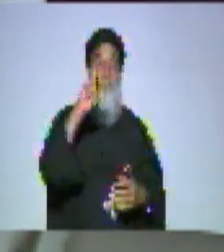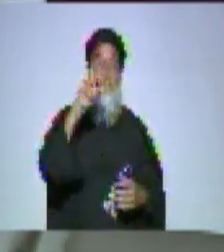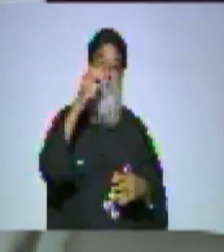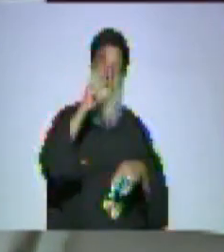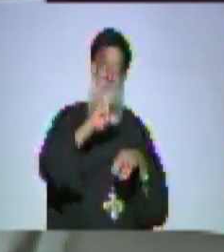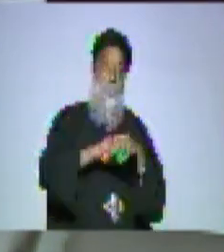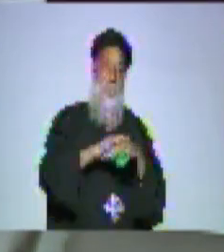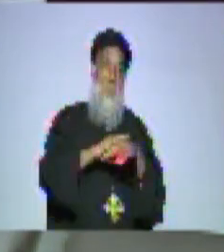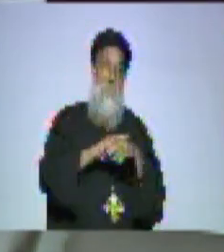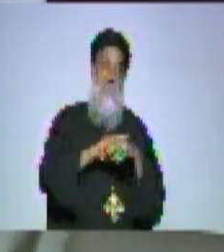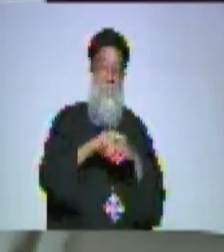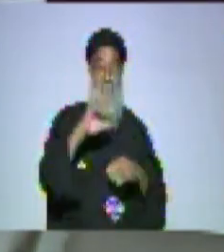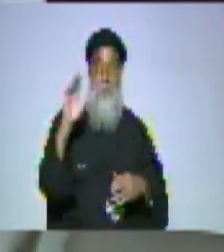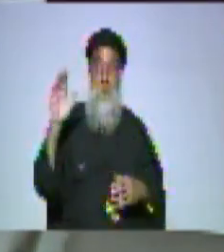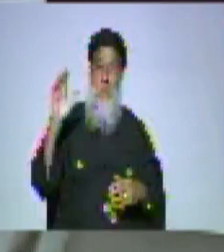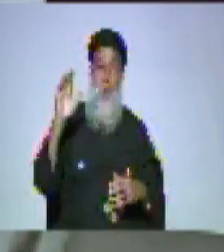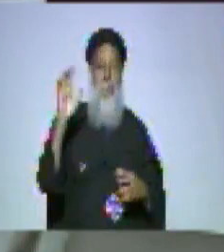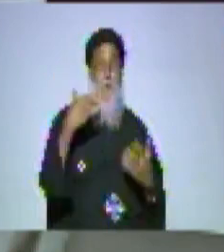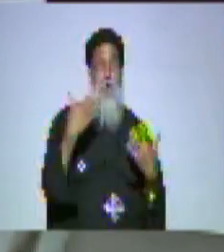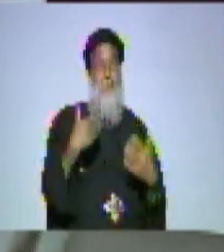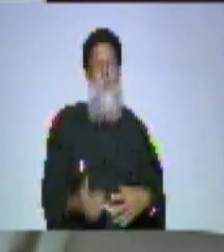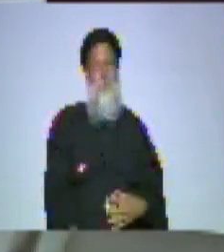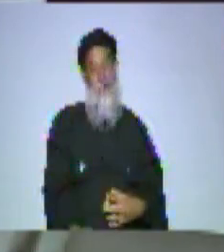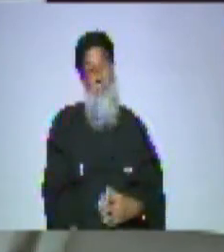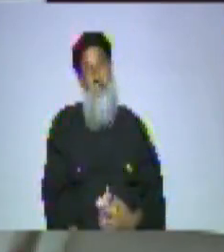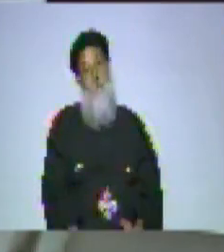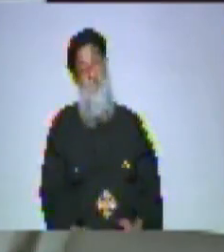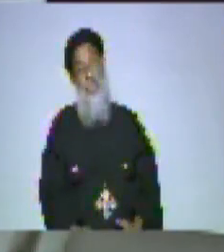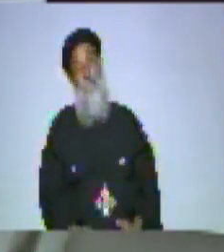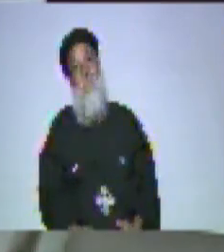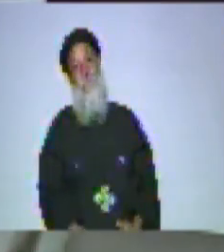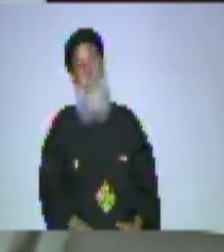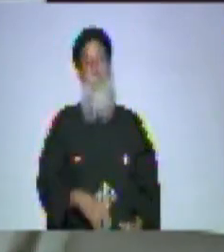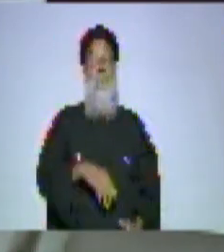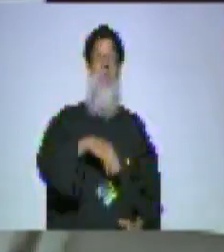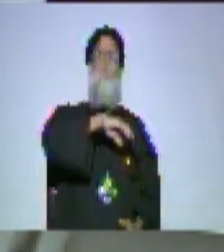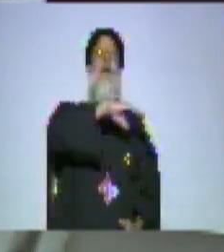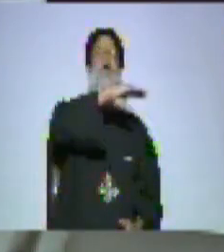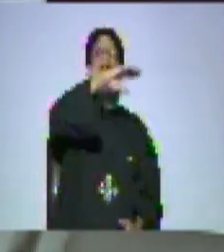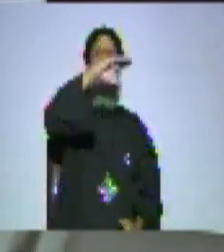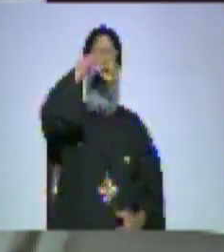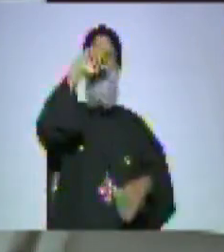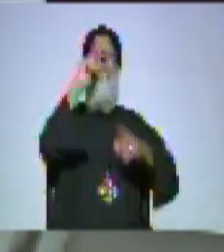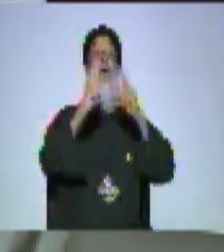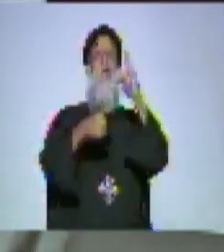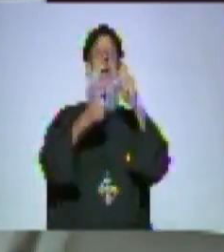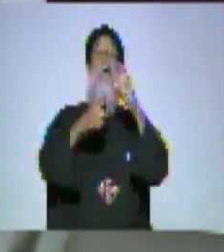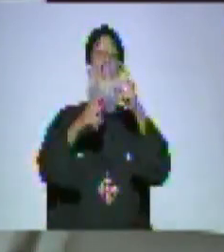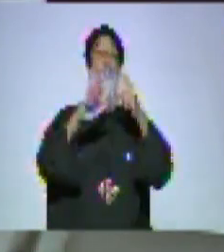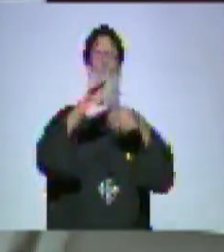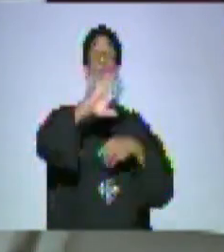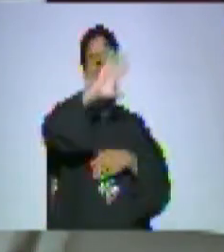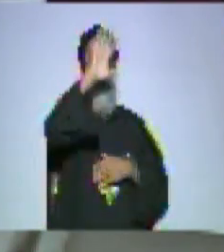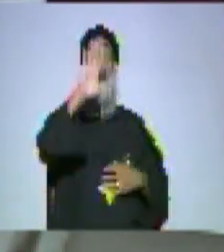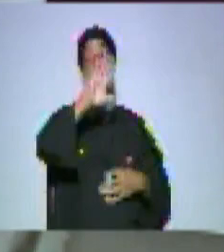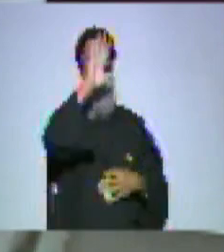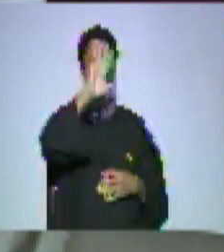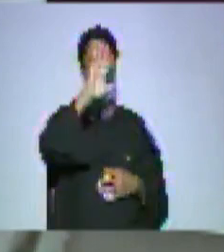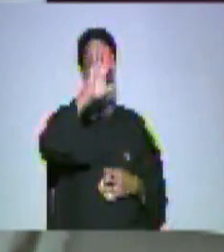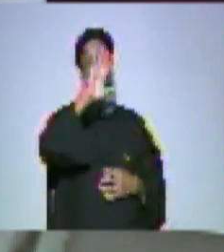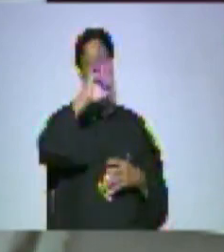دول الثلاث حاجات في الطبيعه يعني في الخارج بقى عشان الظروف عندهم مختلفه عننا